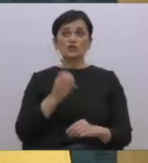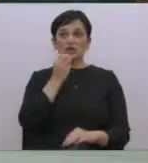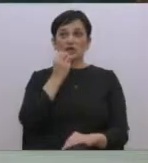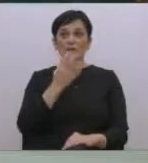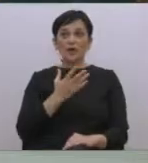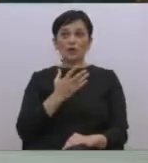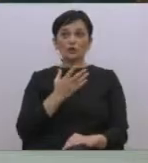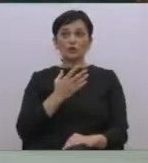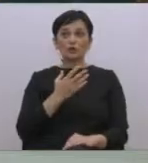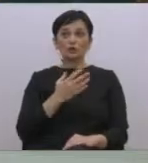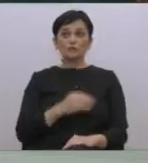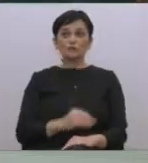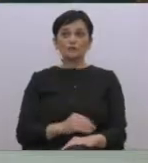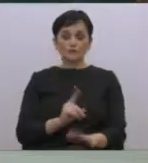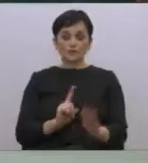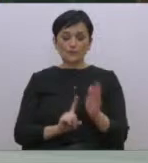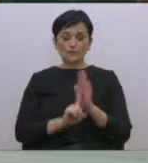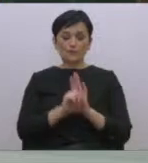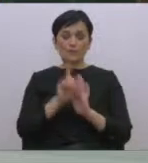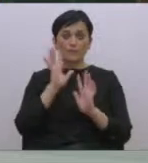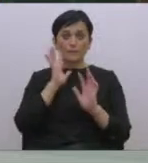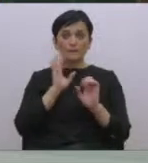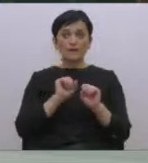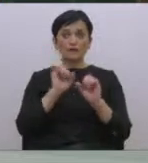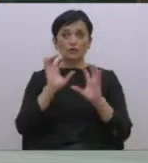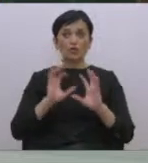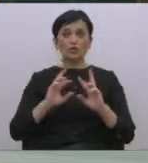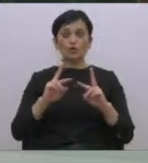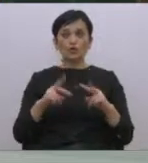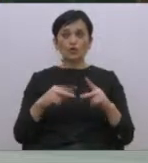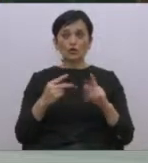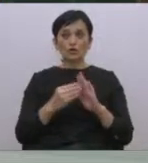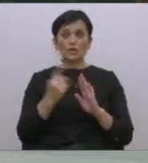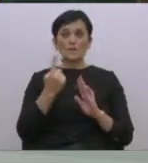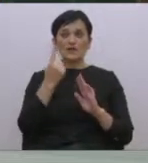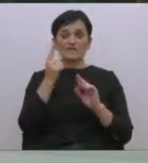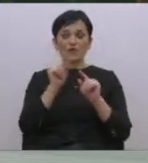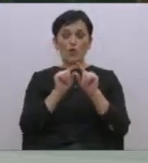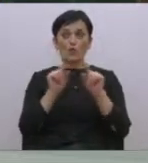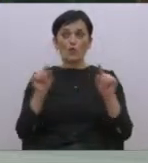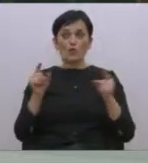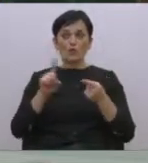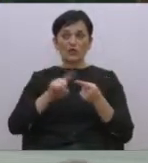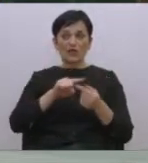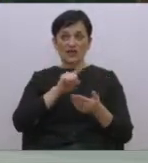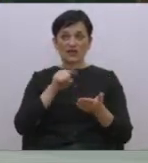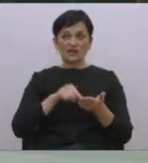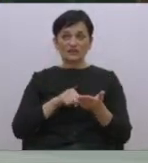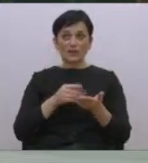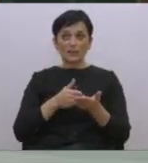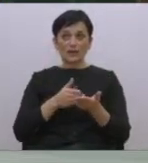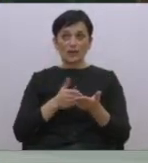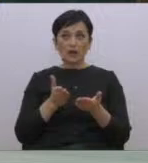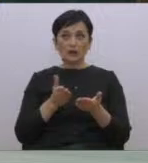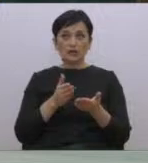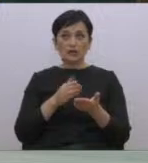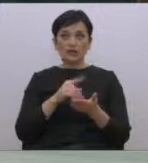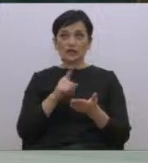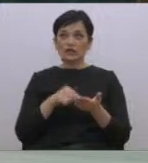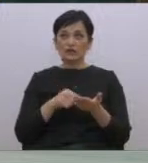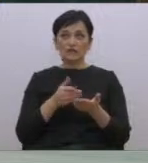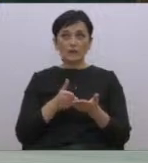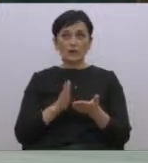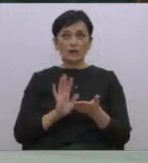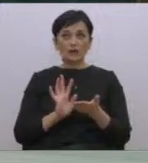ბატონო, ვიცით ესე თავდაცვის კოდექსში ცვლილების შეტანის პირველ მუხთან დაკავშირებით თუ არის კითხვები? კითხვები არ